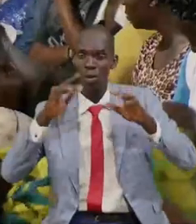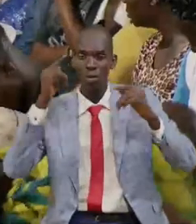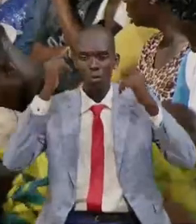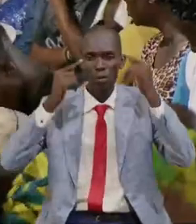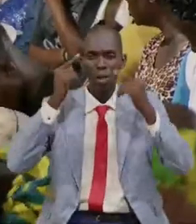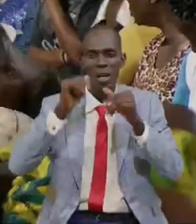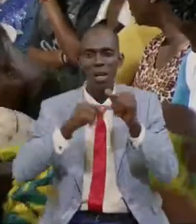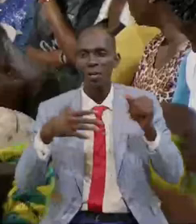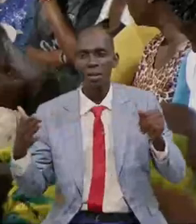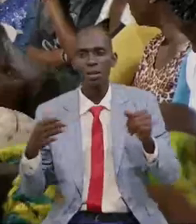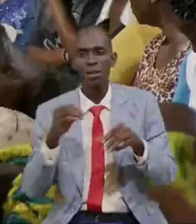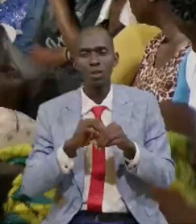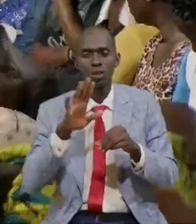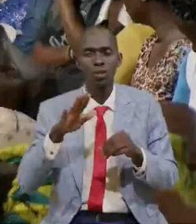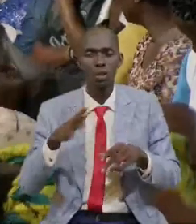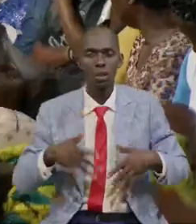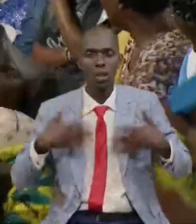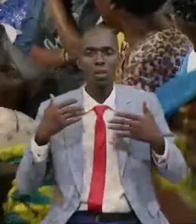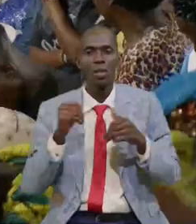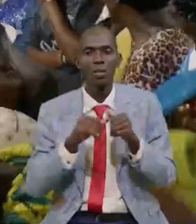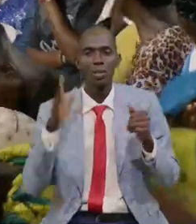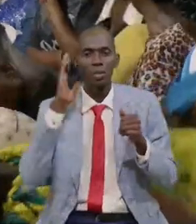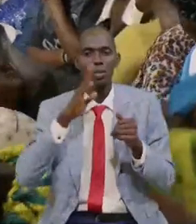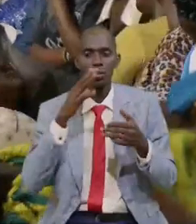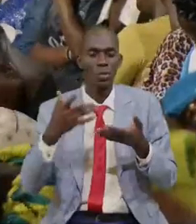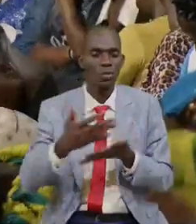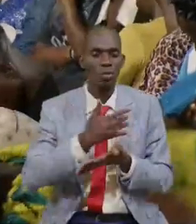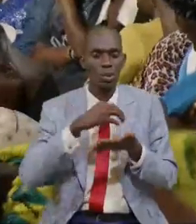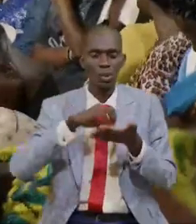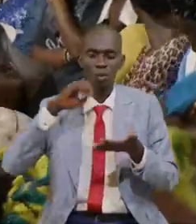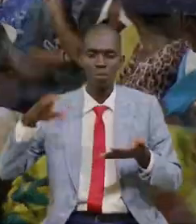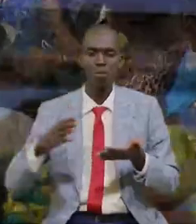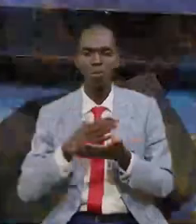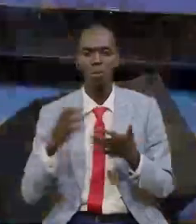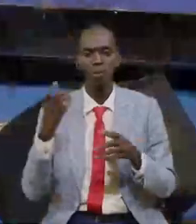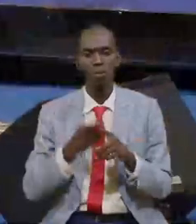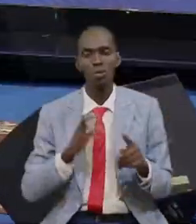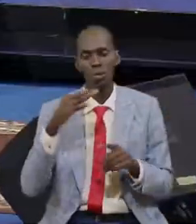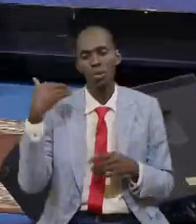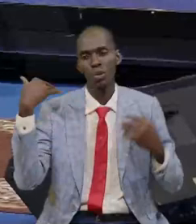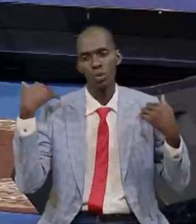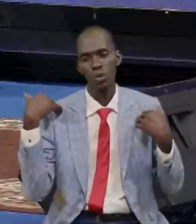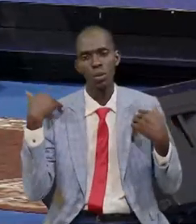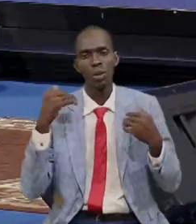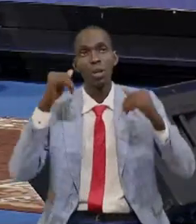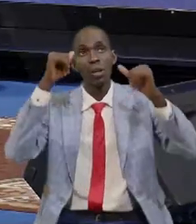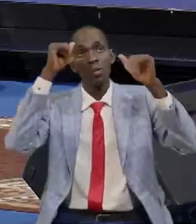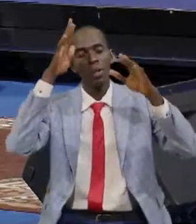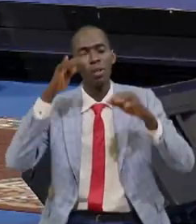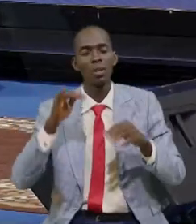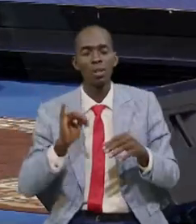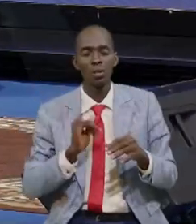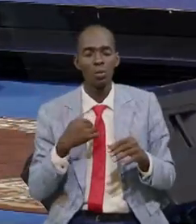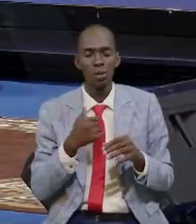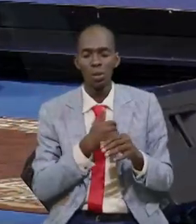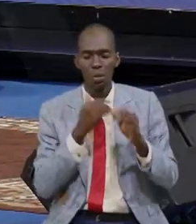vie, tout sera sur l'épaule de Christ. Parlez au Seigneur. Père, je prie pour vous maintenant. Nous